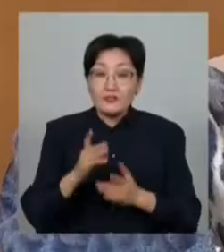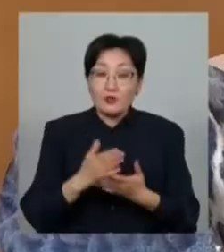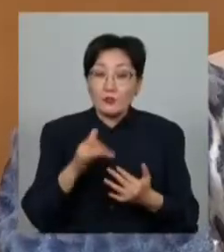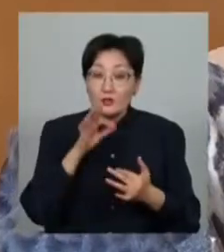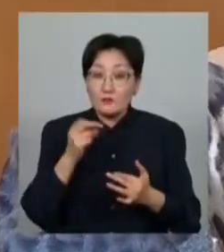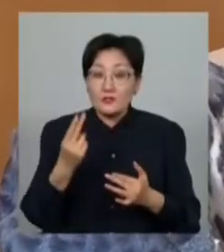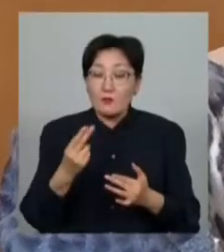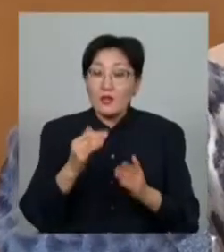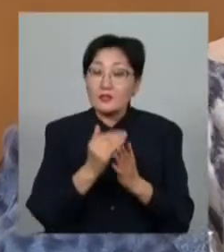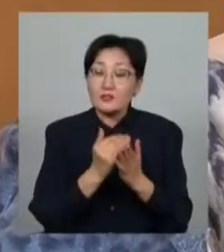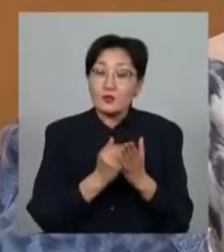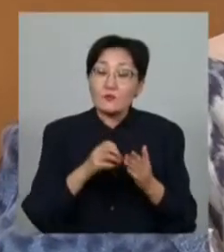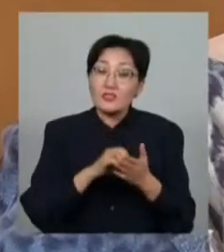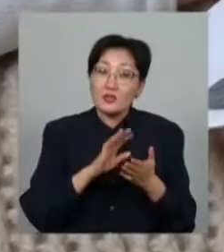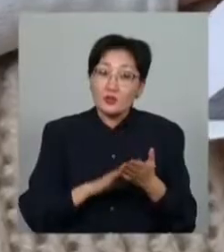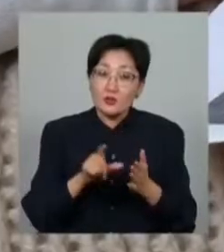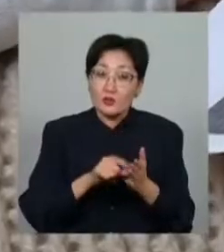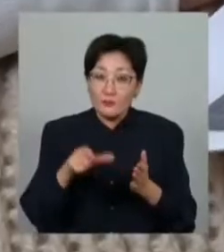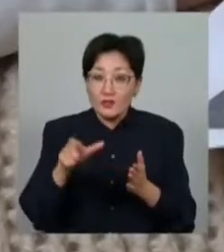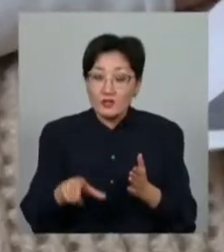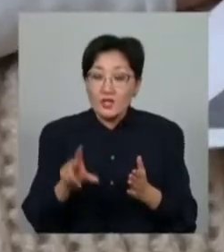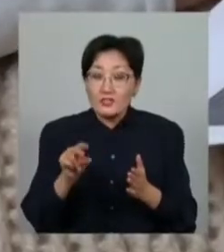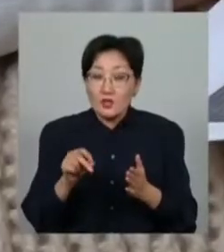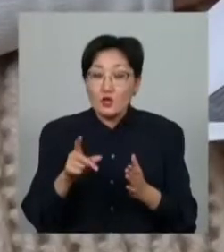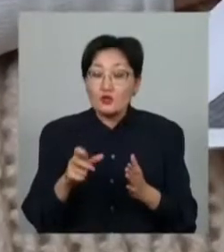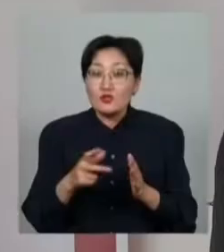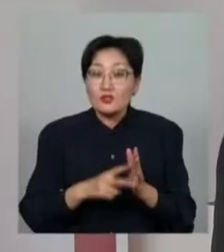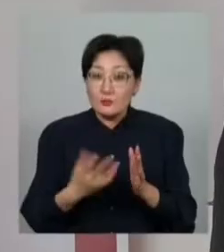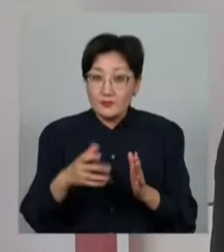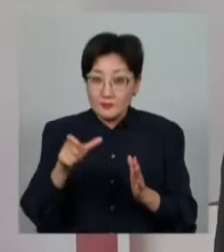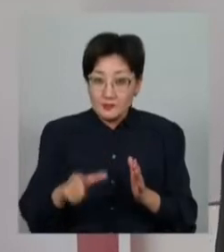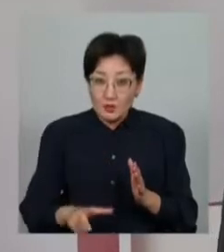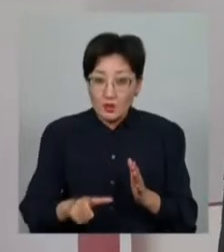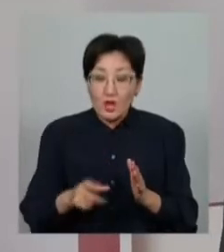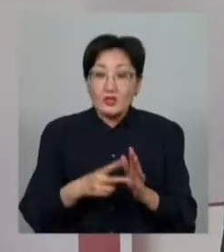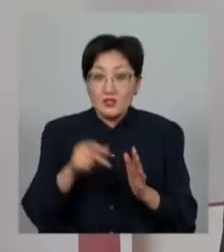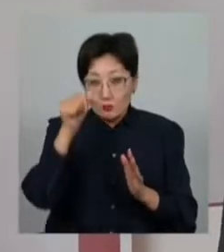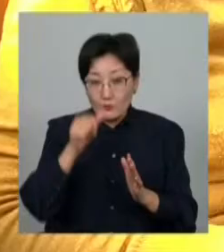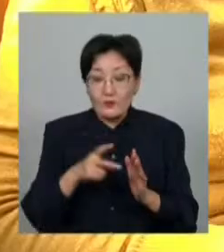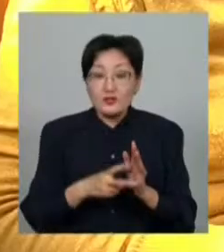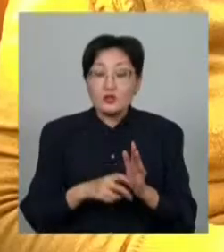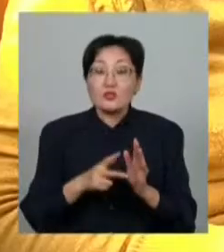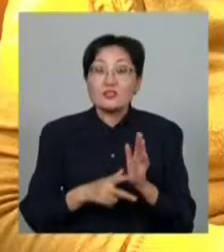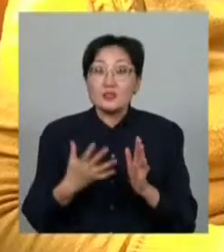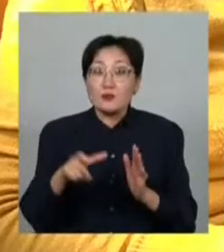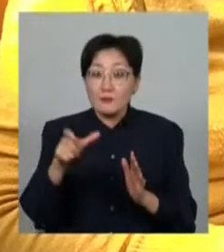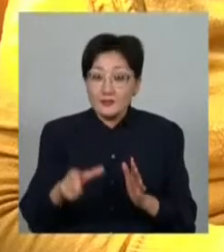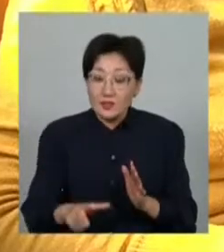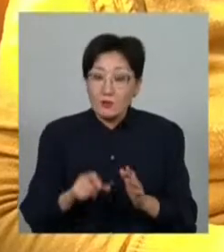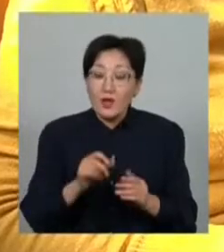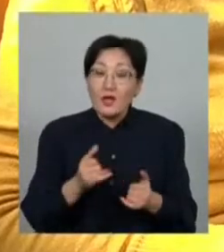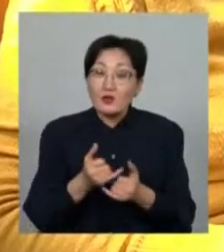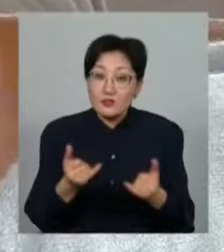Қазір әлеуметтік бағдарламаға тіркелген зейнеткер саны 375-ке жеткен. Небәрі 7 айдың ішінде 785 қария қызмет